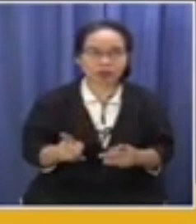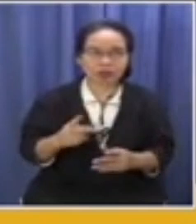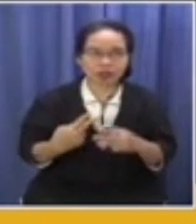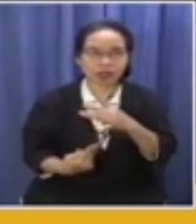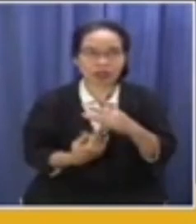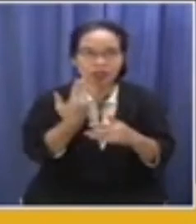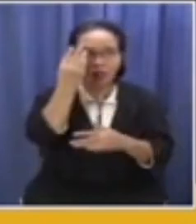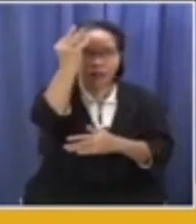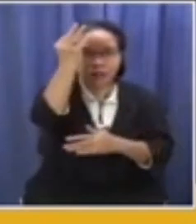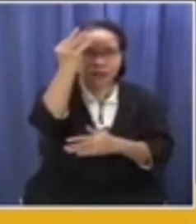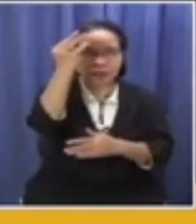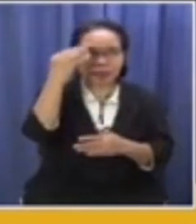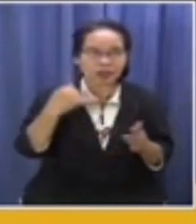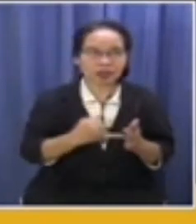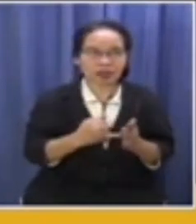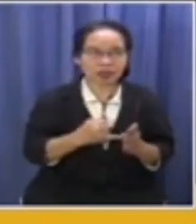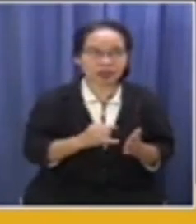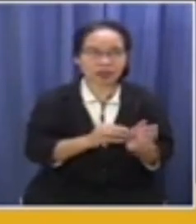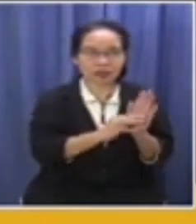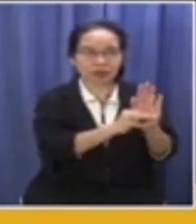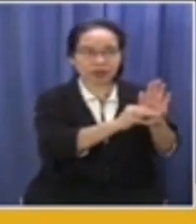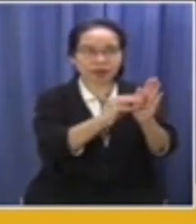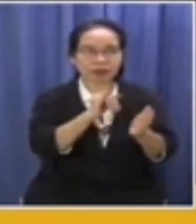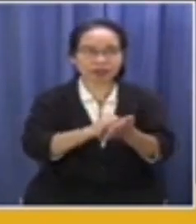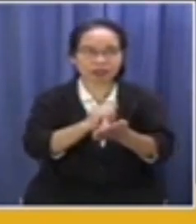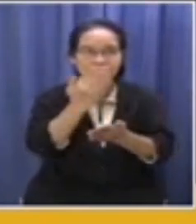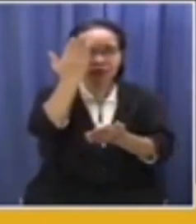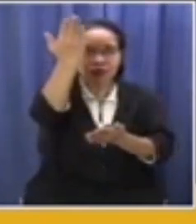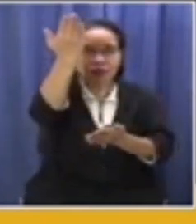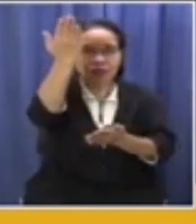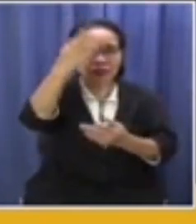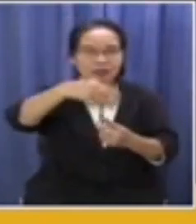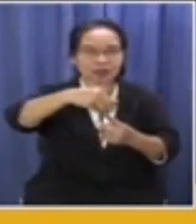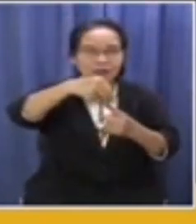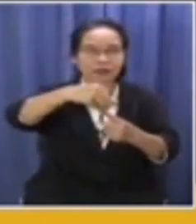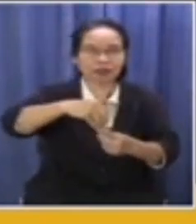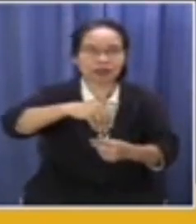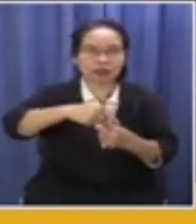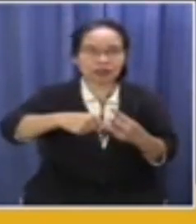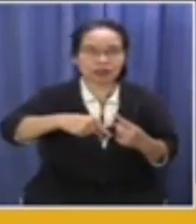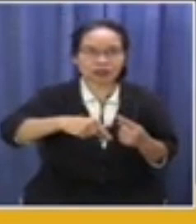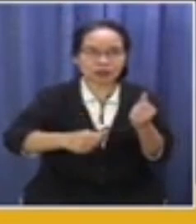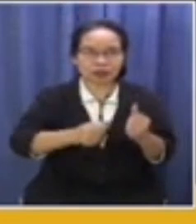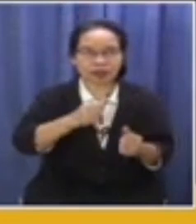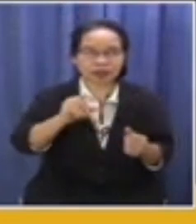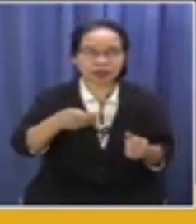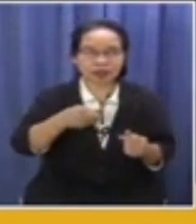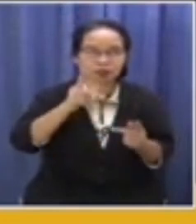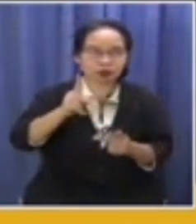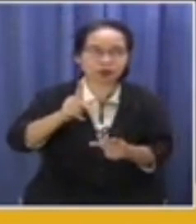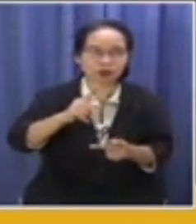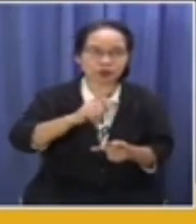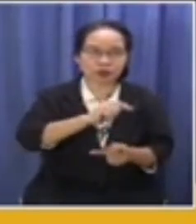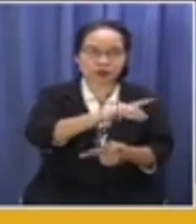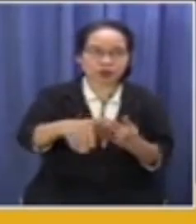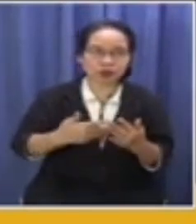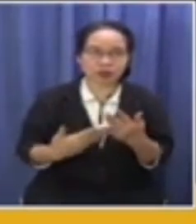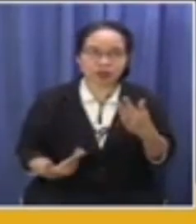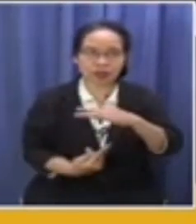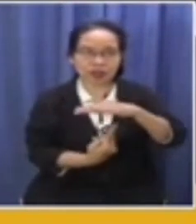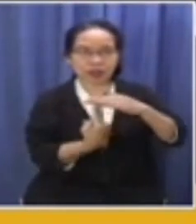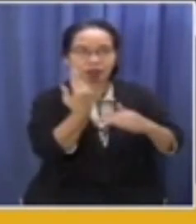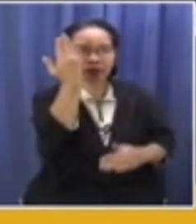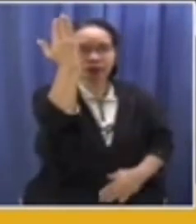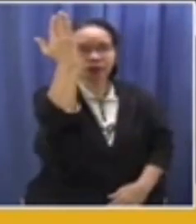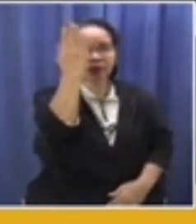ang lahat ng mga bagay ay pinasuko ay Maliwanag na itinangi yaong nagpasuko ng lahat ng mga bagay sa